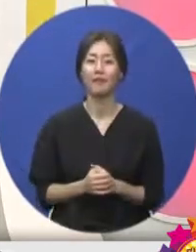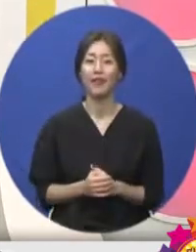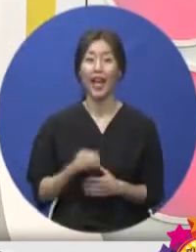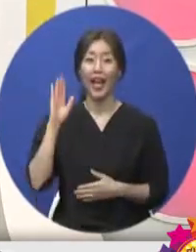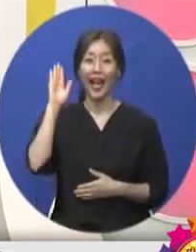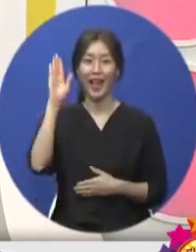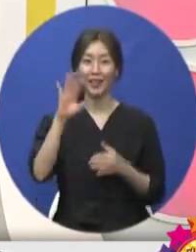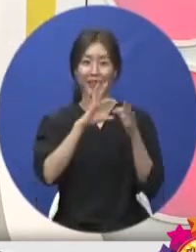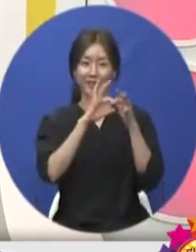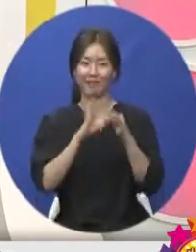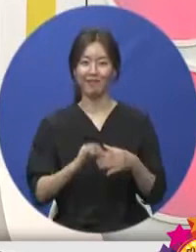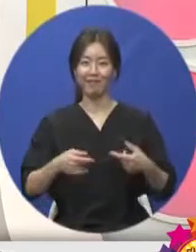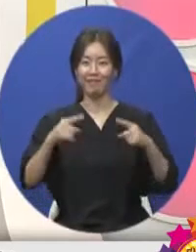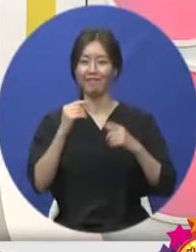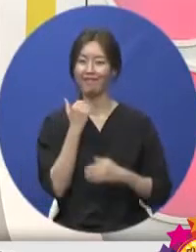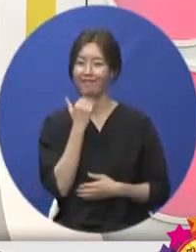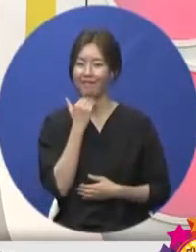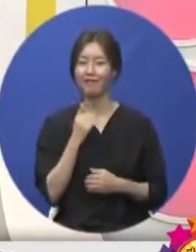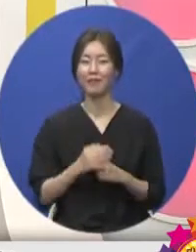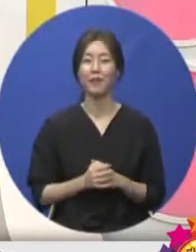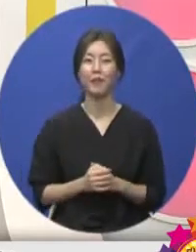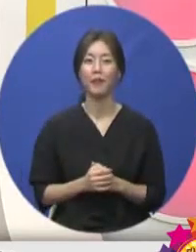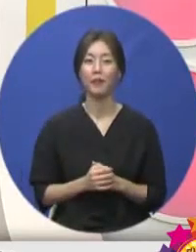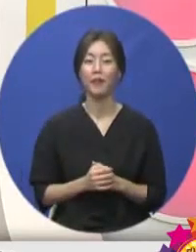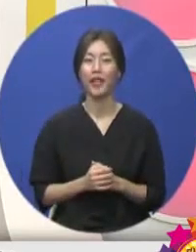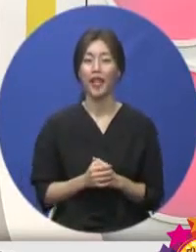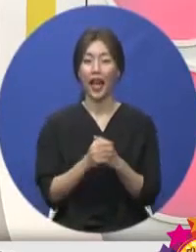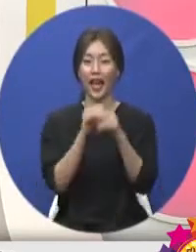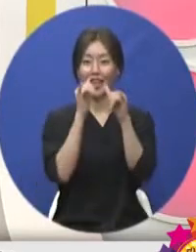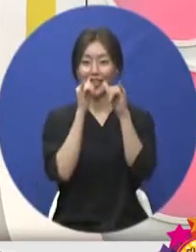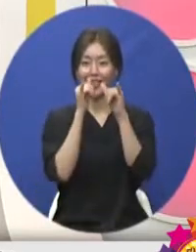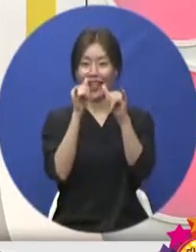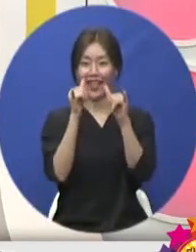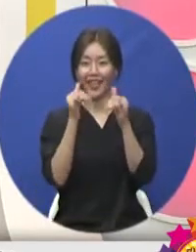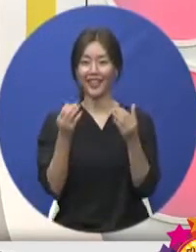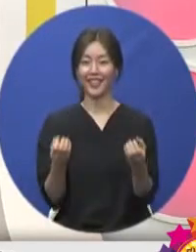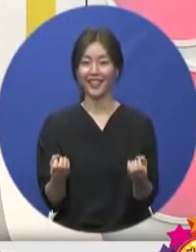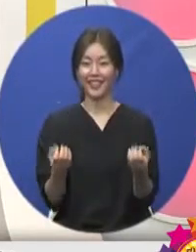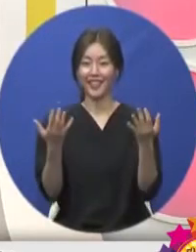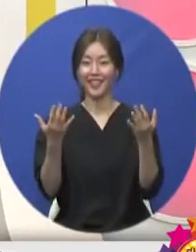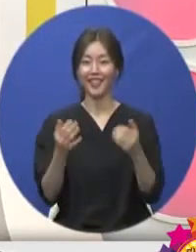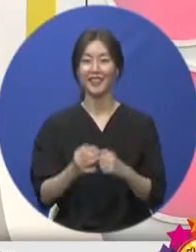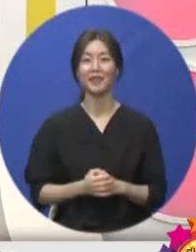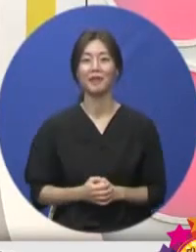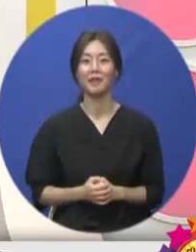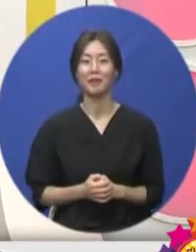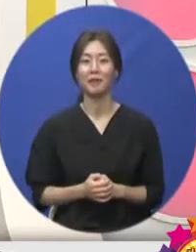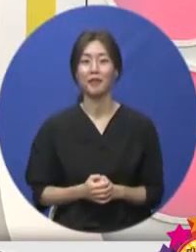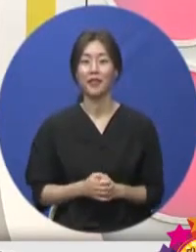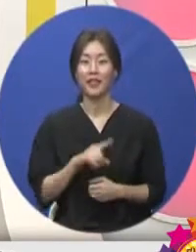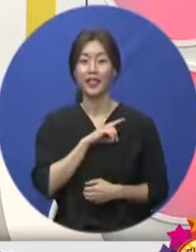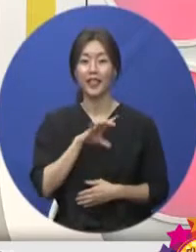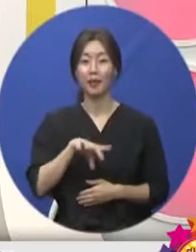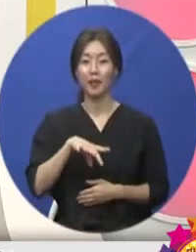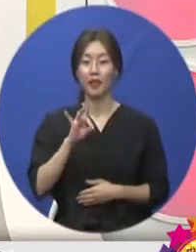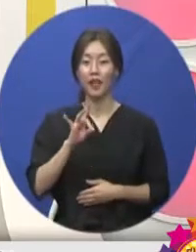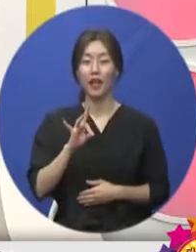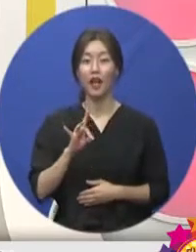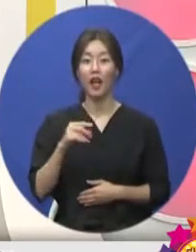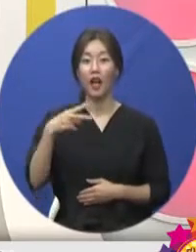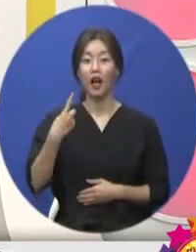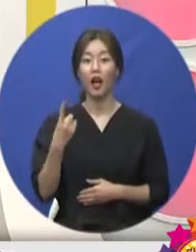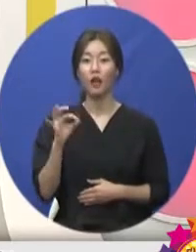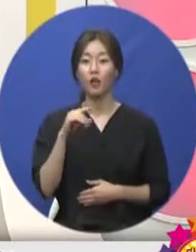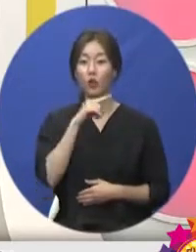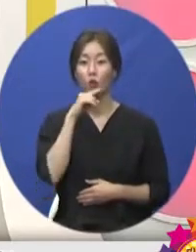감사합니다. 앞으로도 많은 참여 기다리겠습니다. 네. 자, 이제 시상식이 남았죠? 아, 떨립니다. 자, 시상식. 먼저 우정동상.